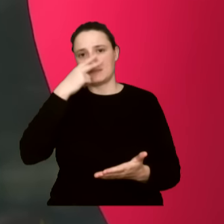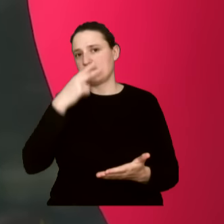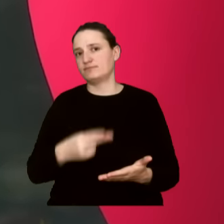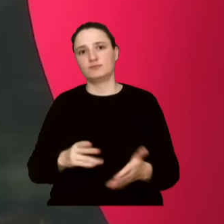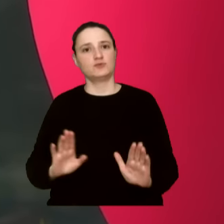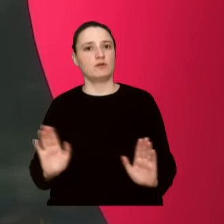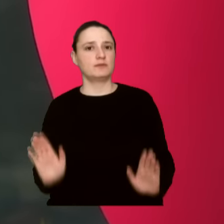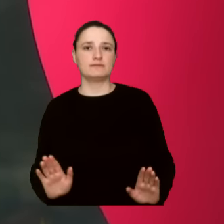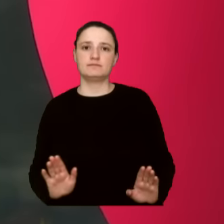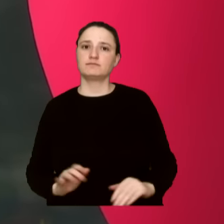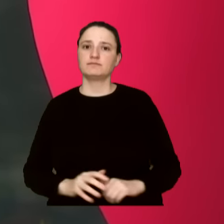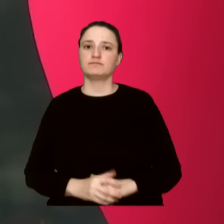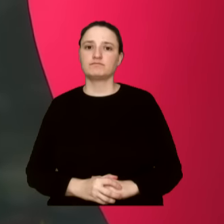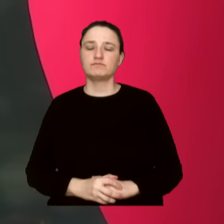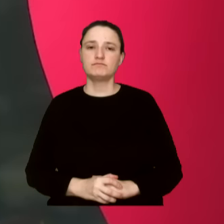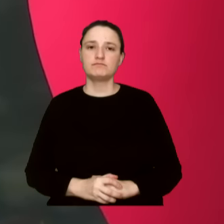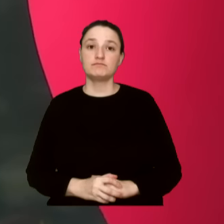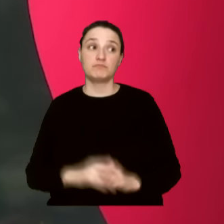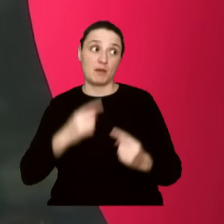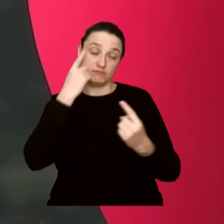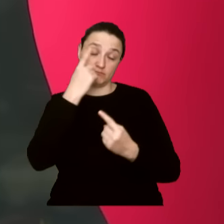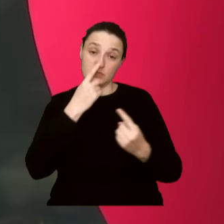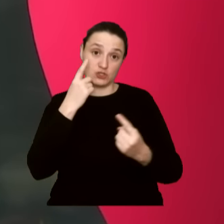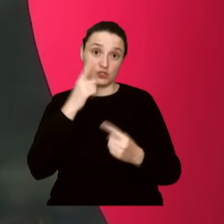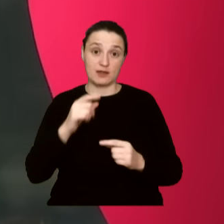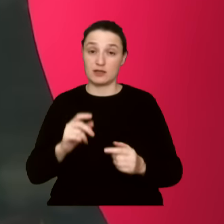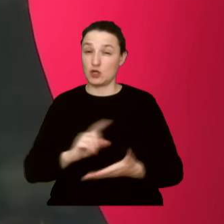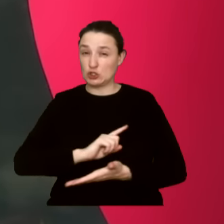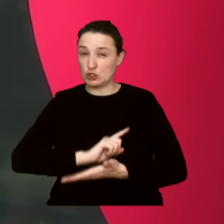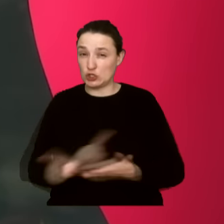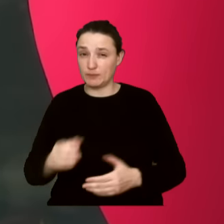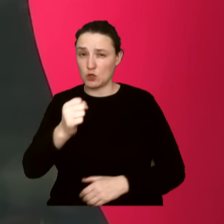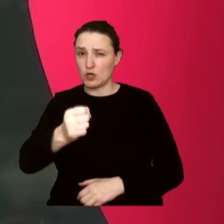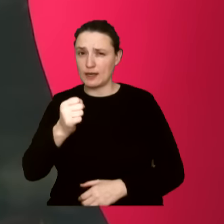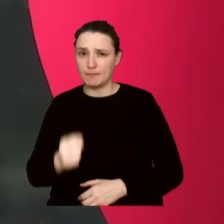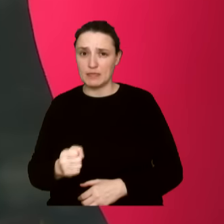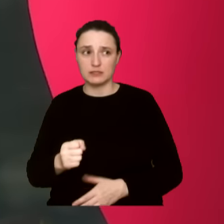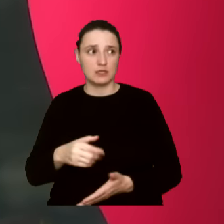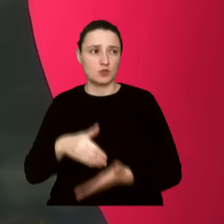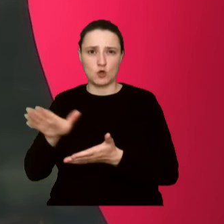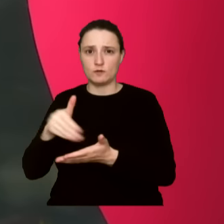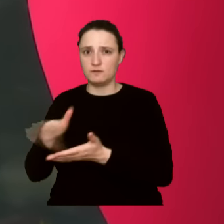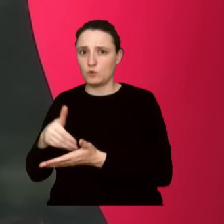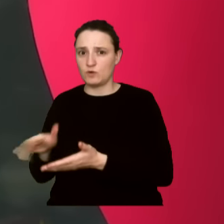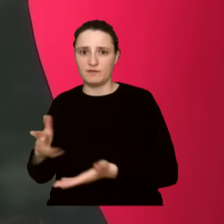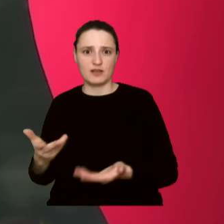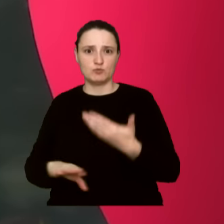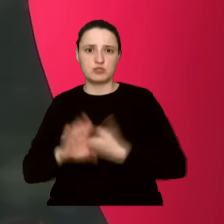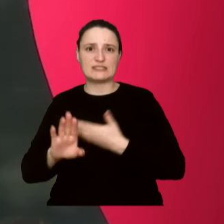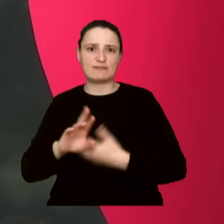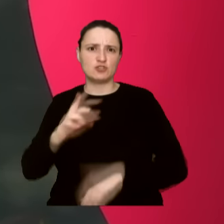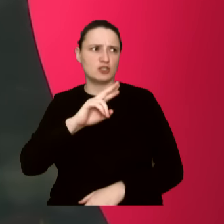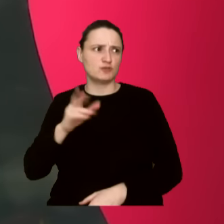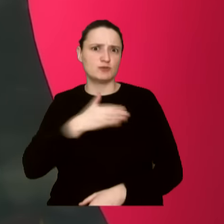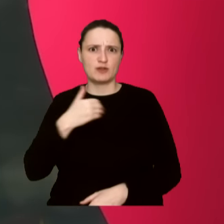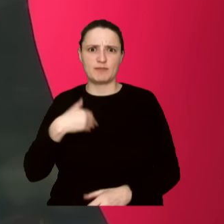wpłynął. Uważam, że pochopne odwoływanie polskich ambasadorów, przedstawicieli Rzeczypospolitej Polskiej, jakieś gremialne,